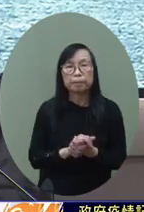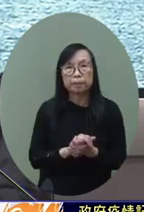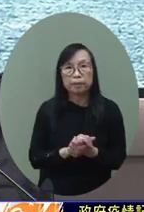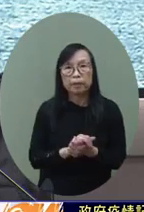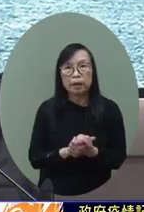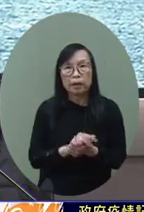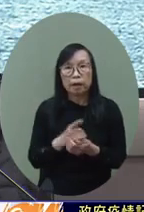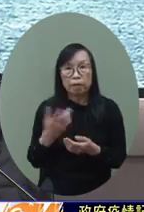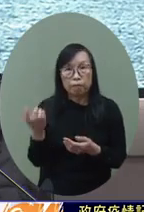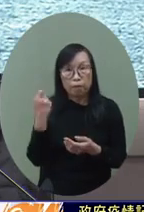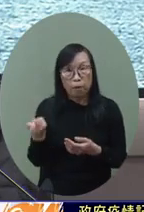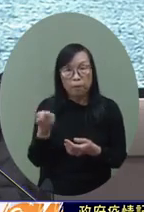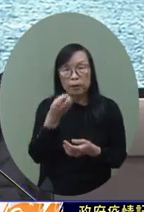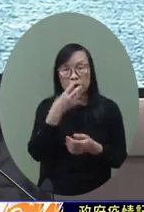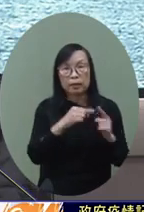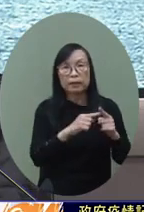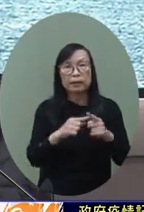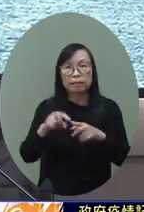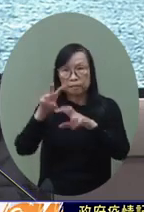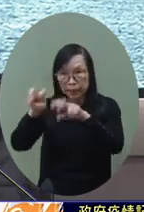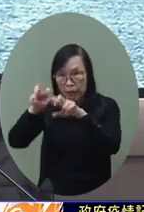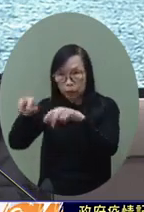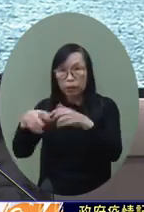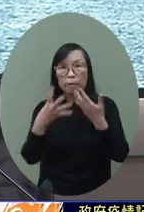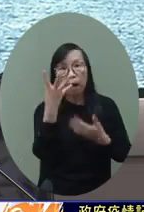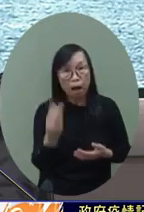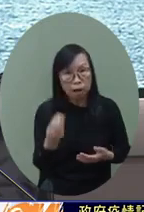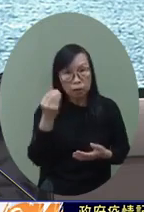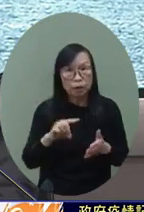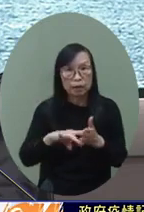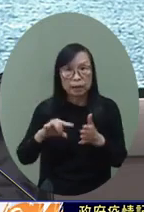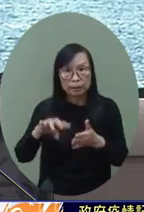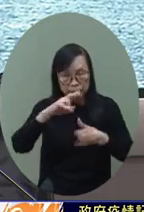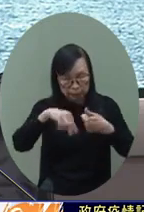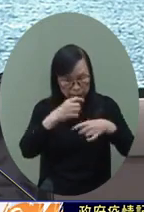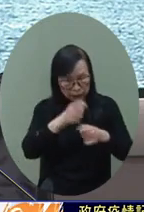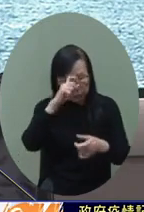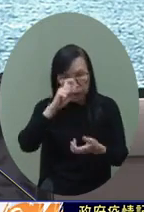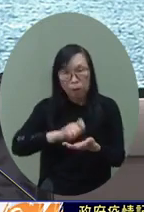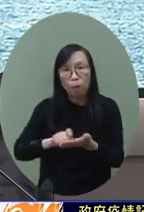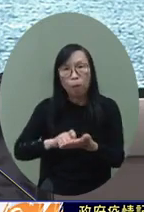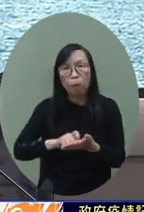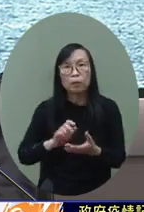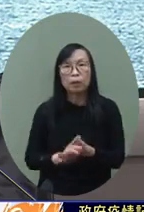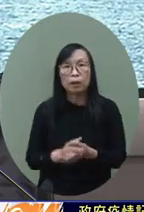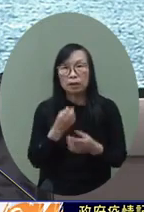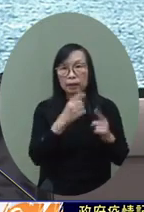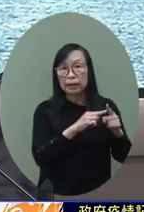www.evt.gov.hk， 方便市民可以查閱同埋下載電子檢測嘅記錄。咁市民